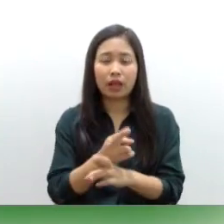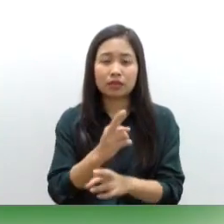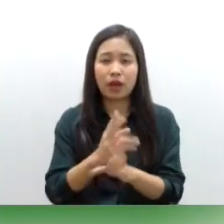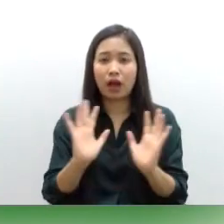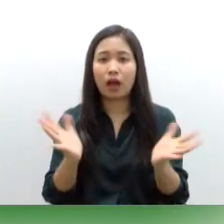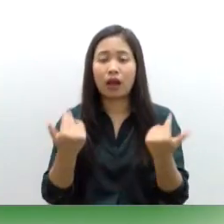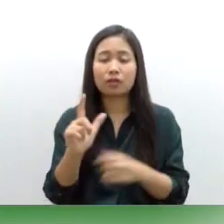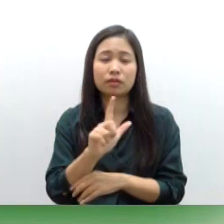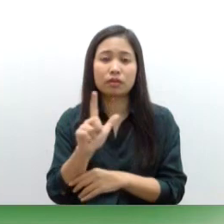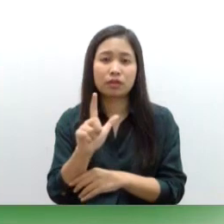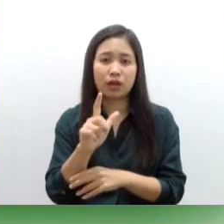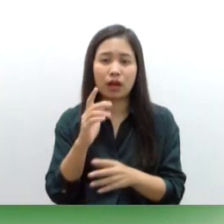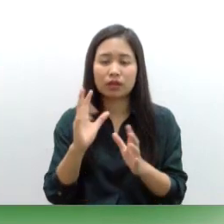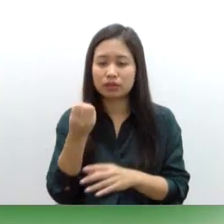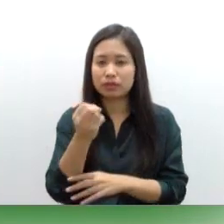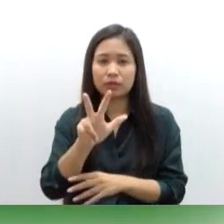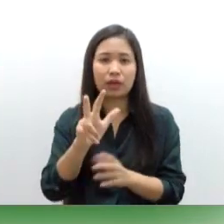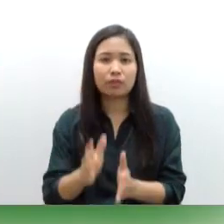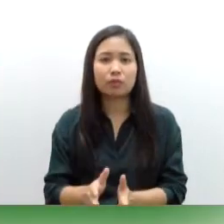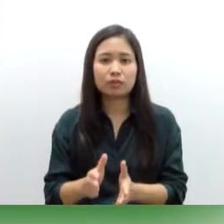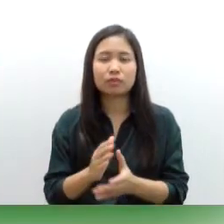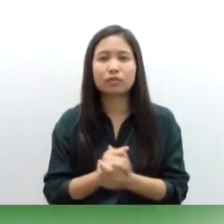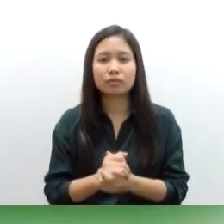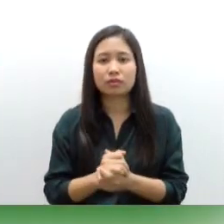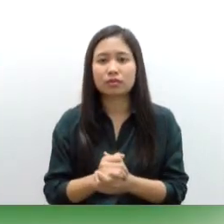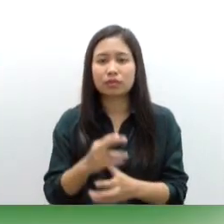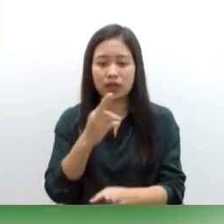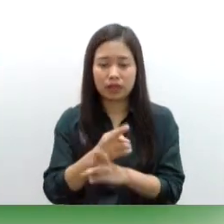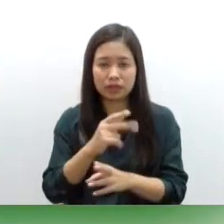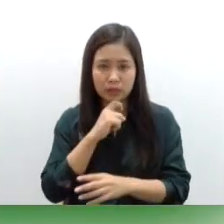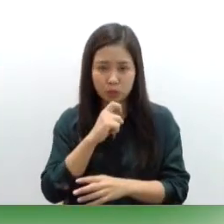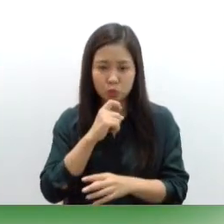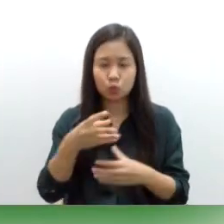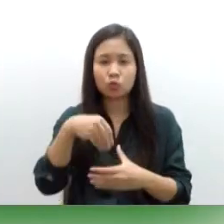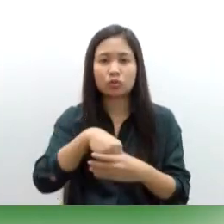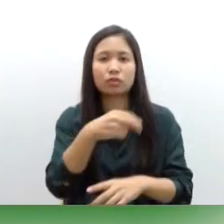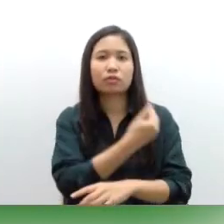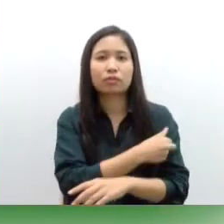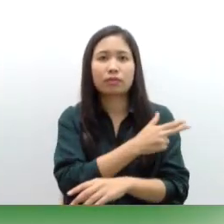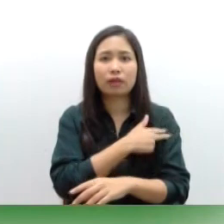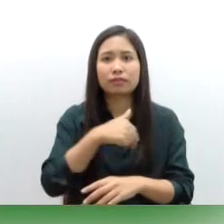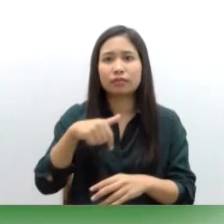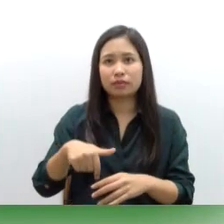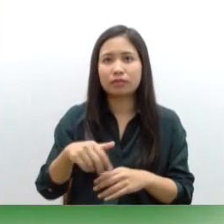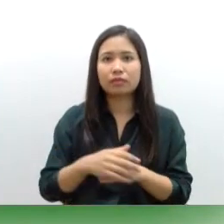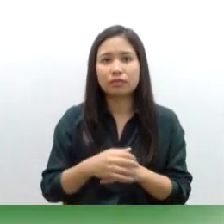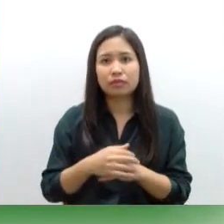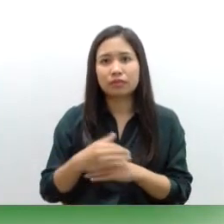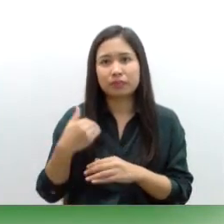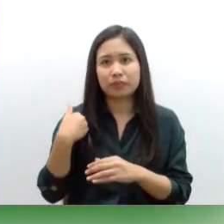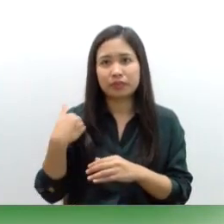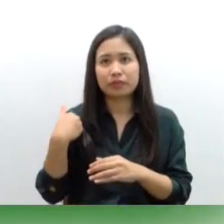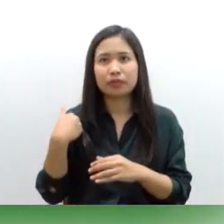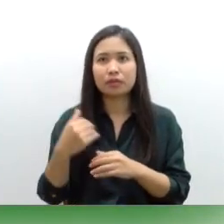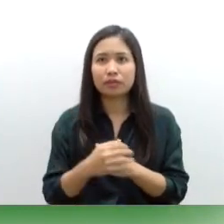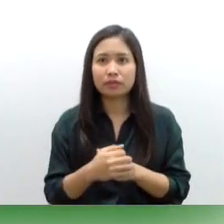ารักษาหายแล้วไป13นะครับที่อยู่ในระหว่างการรักษานะครับมีเพียงแค่2คนในส่วนของข้าราช